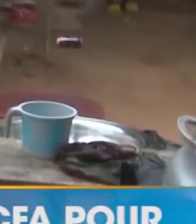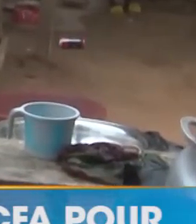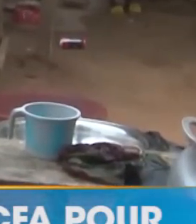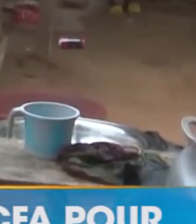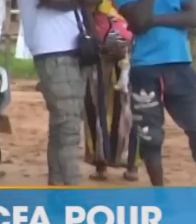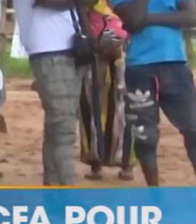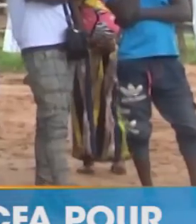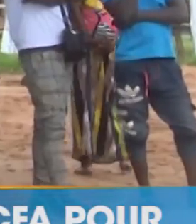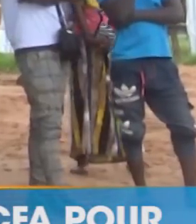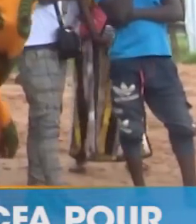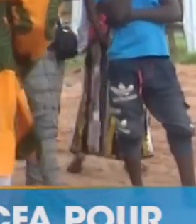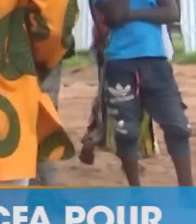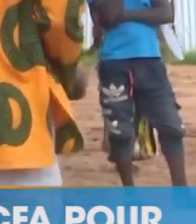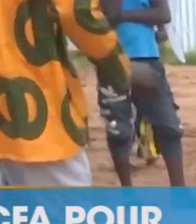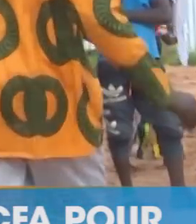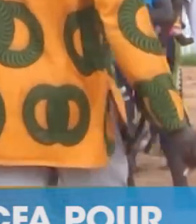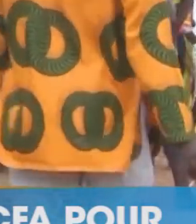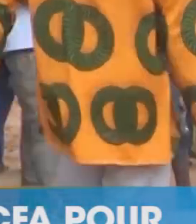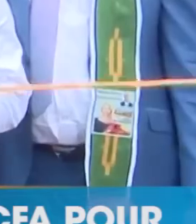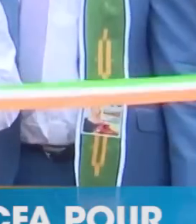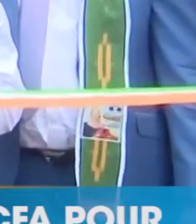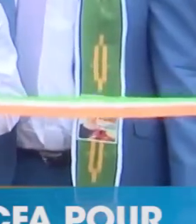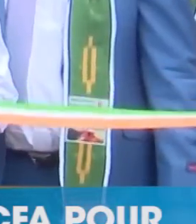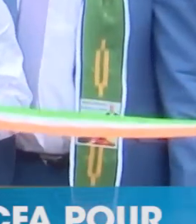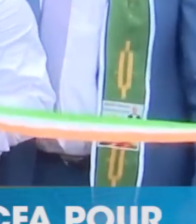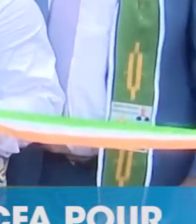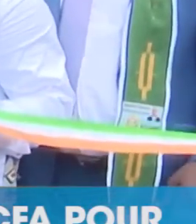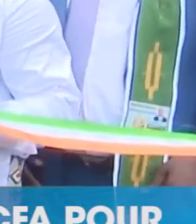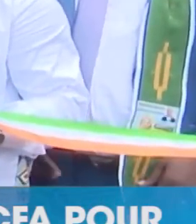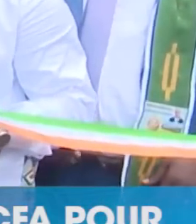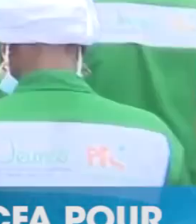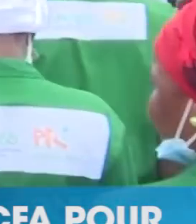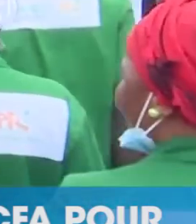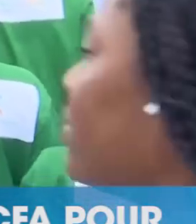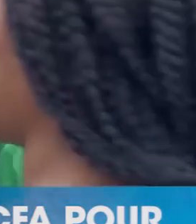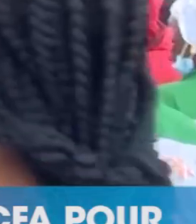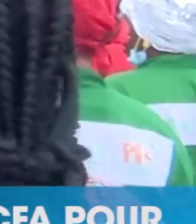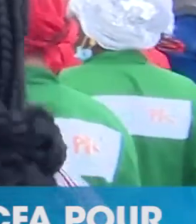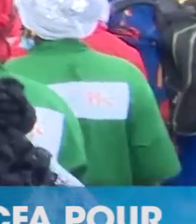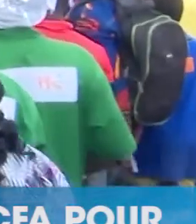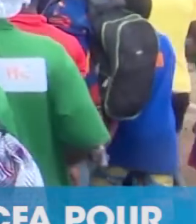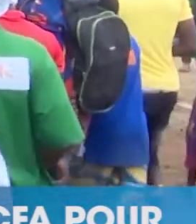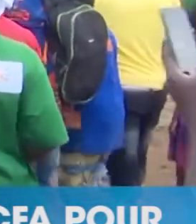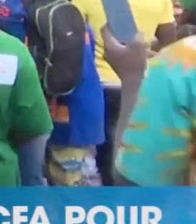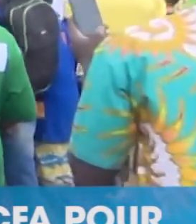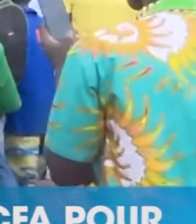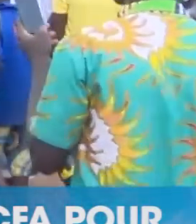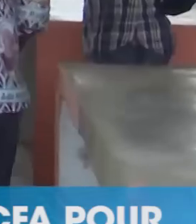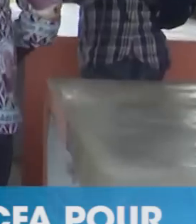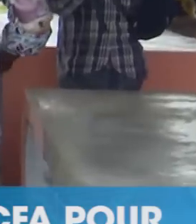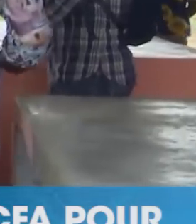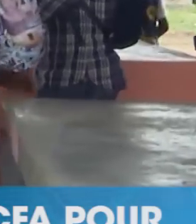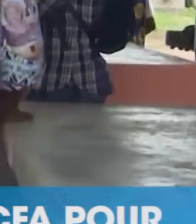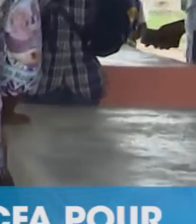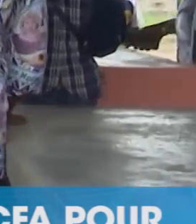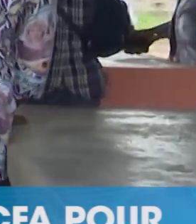En Côte d'Ivoire, les femmes de la sous-préfecture de Satama-Sokoura, dans la région centre, bientôt soulagées. Elles ont en effet